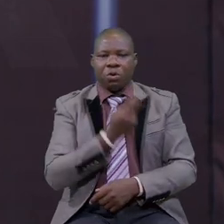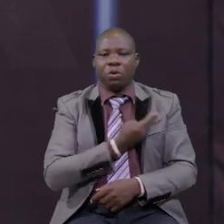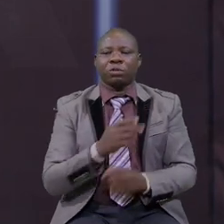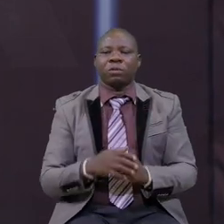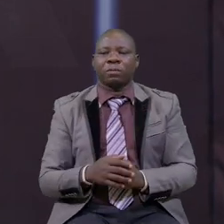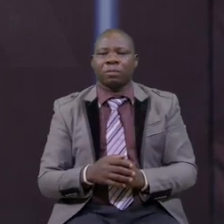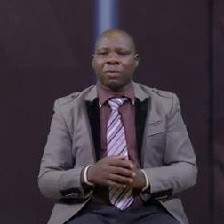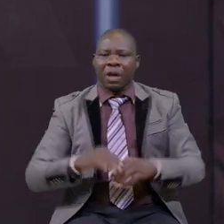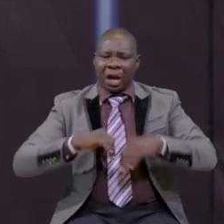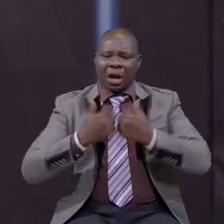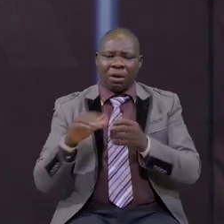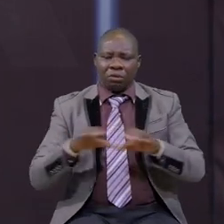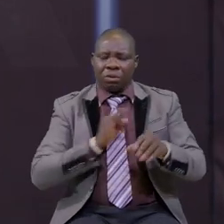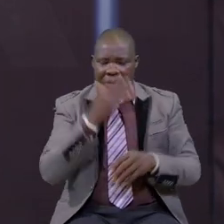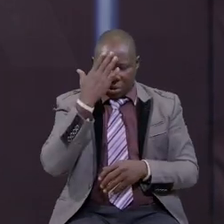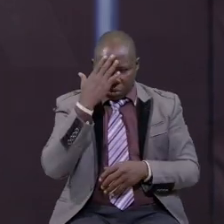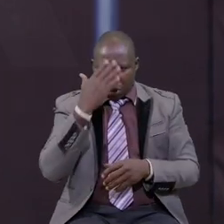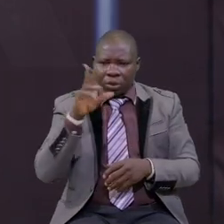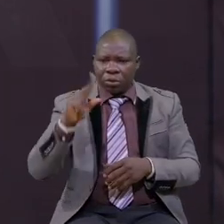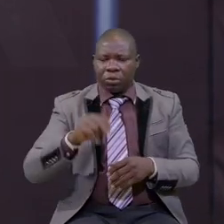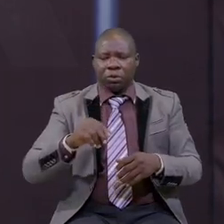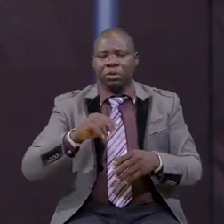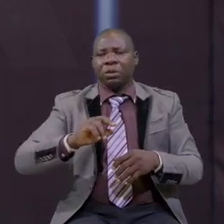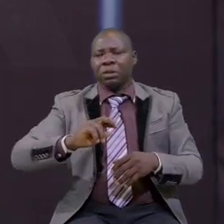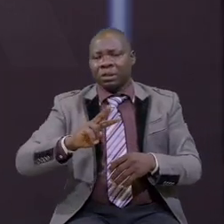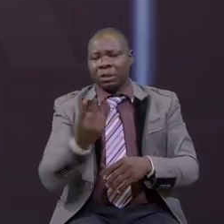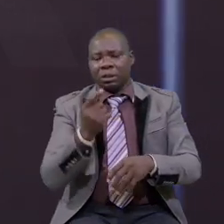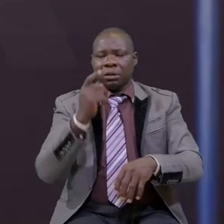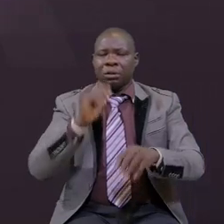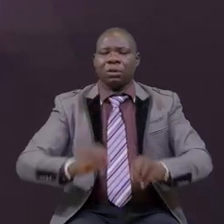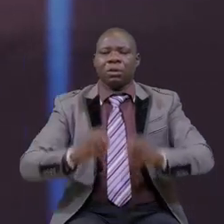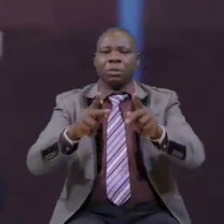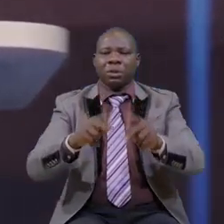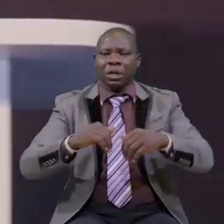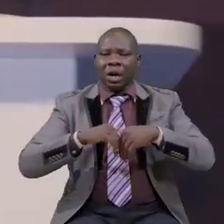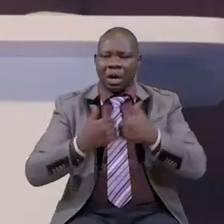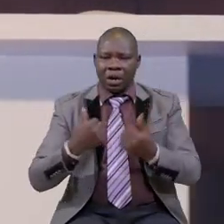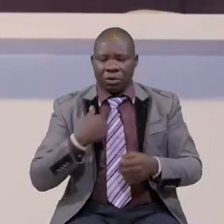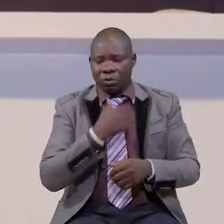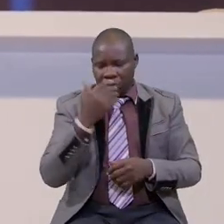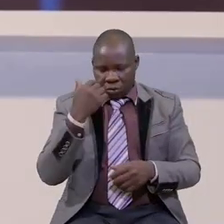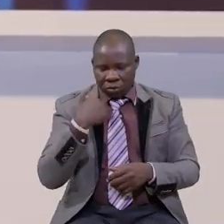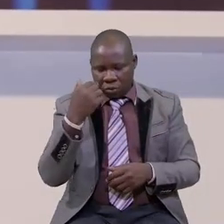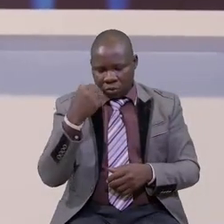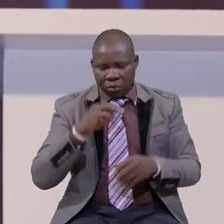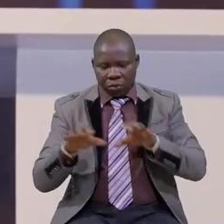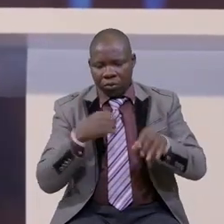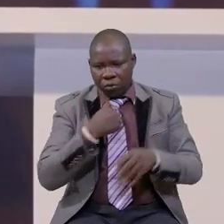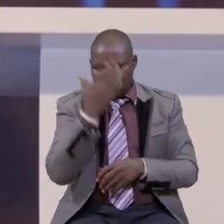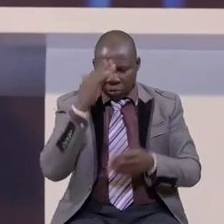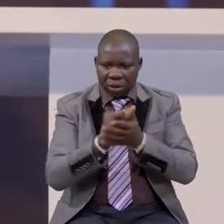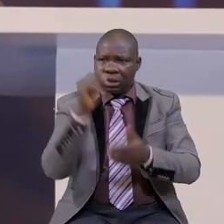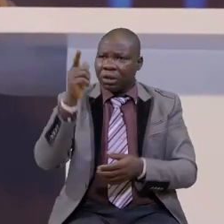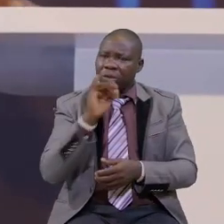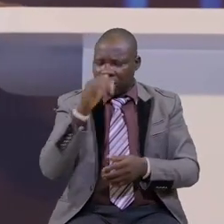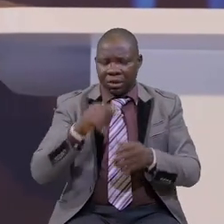Ou de là vers nous. Comment je saurais qu'il n'y a pas de deuxième chance? Comment saurais-je? On dit que c'est Dieu de miséricorde, d'amour,